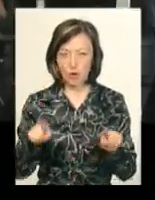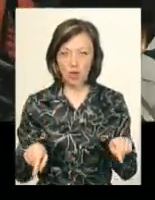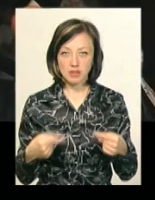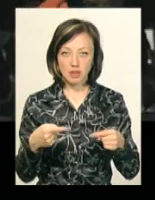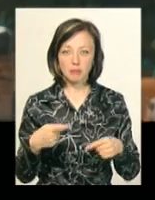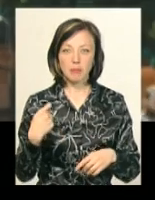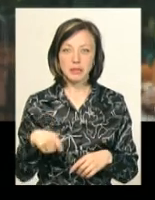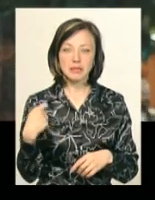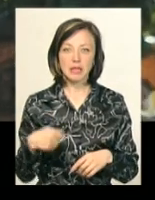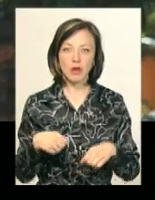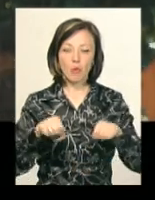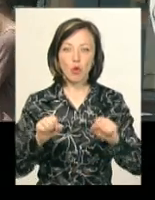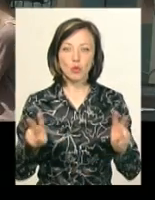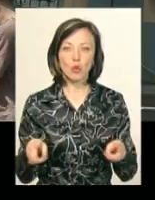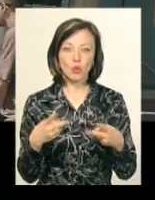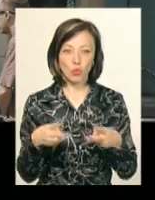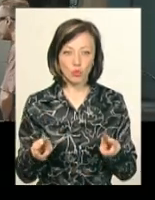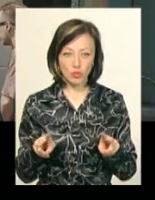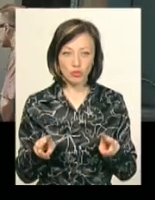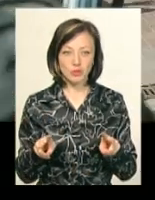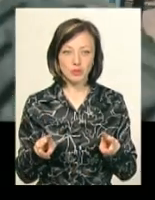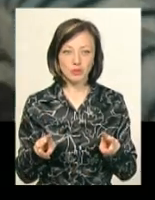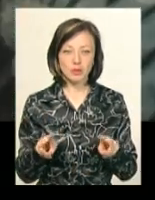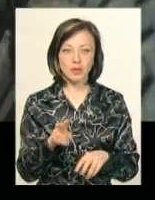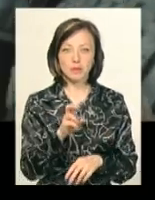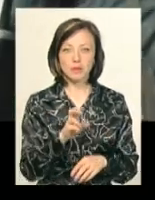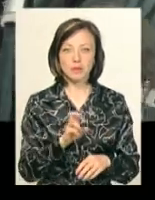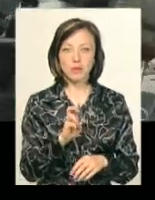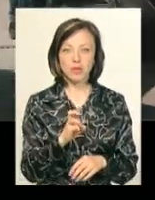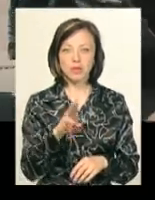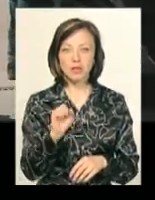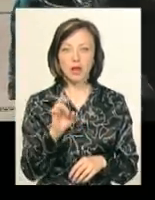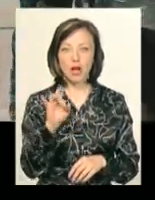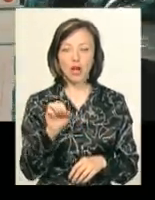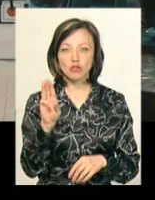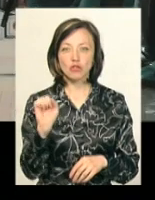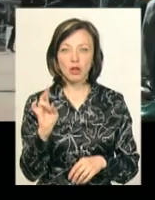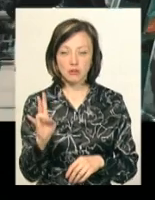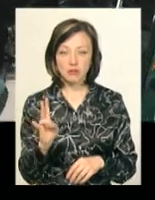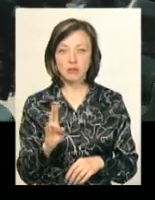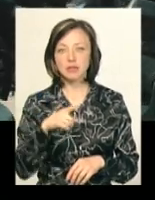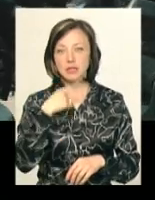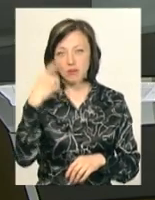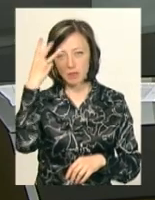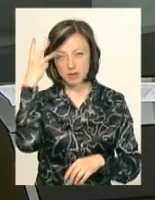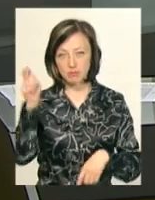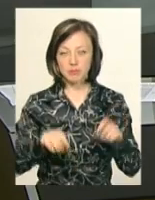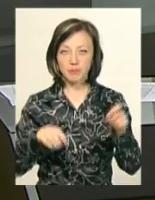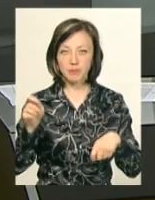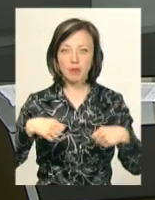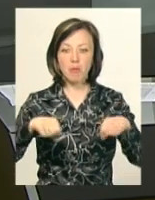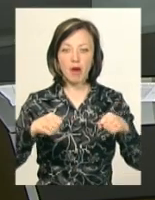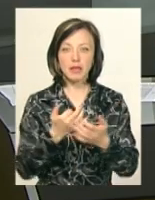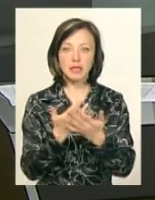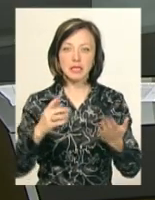організатор, президент мотоклубу «Мед Бразас МФСІ» Борис Тарашчан. За його словами, в обласний центр з'їздяться байкери